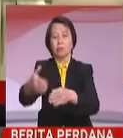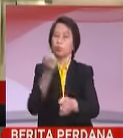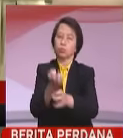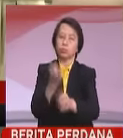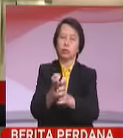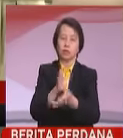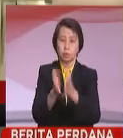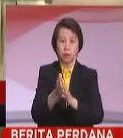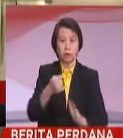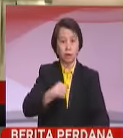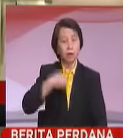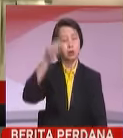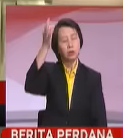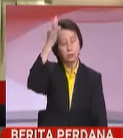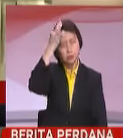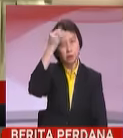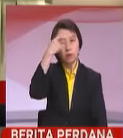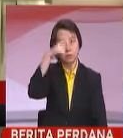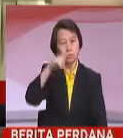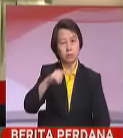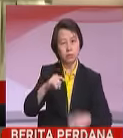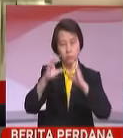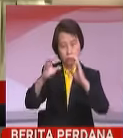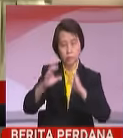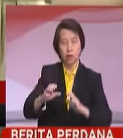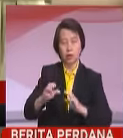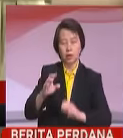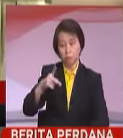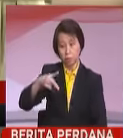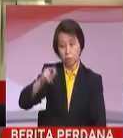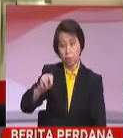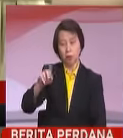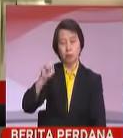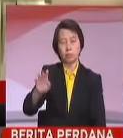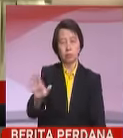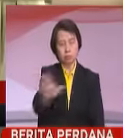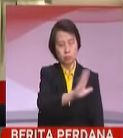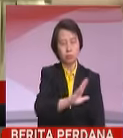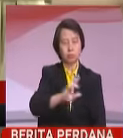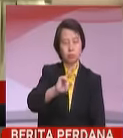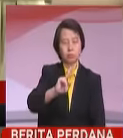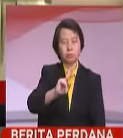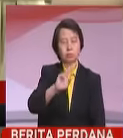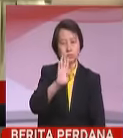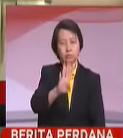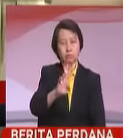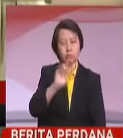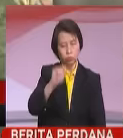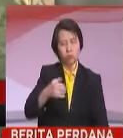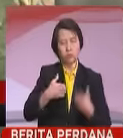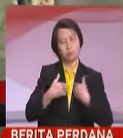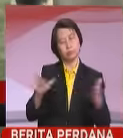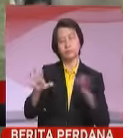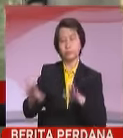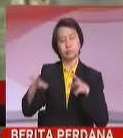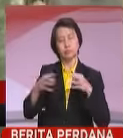saya fikir bagi Perikatan Nasional harus berlapang dada, boleh multi-level pun.